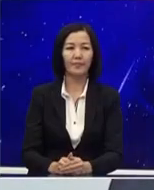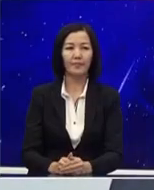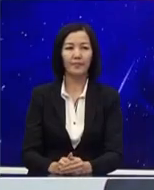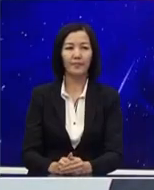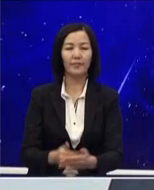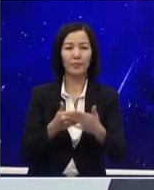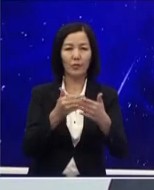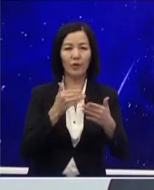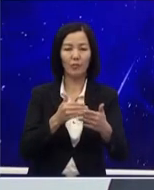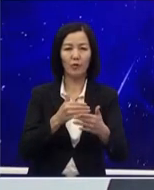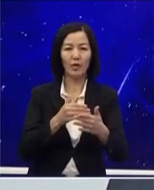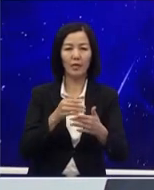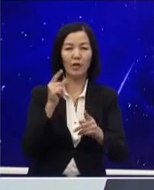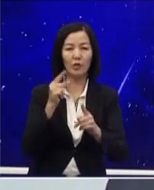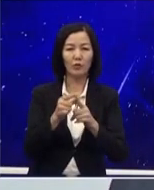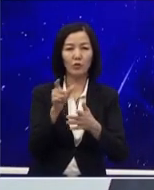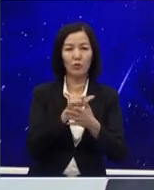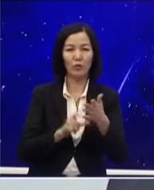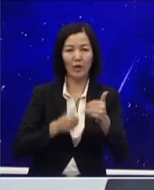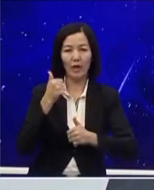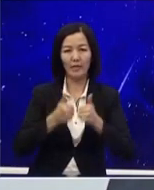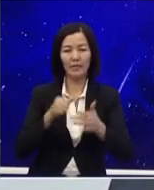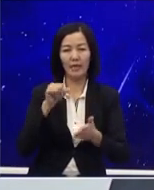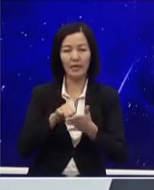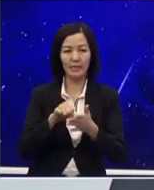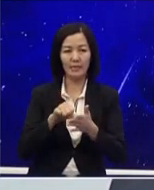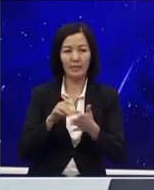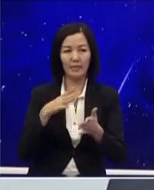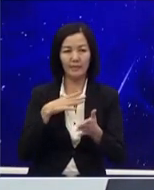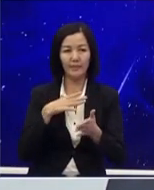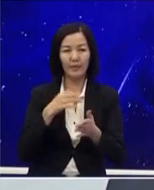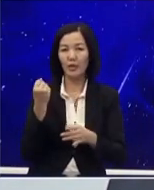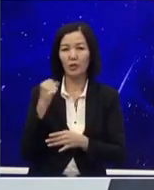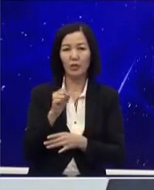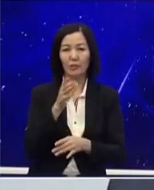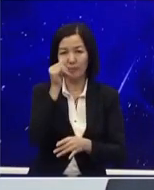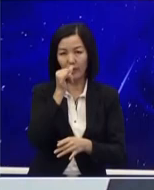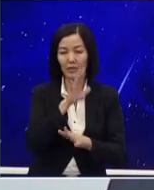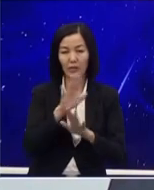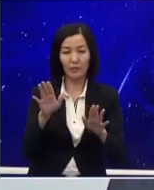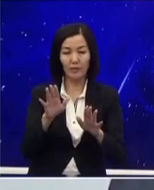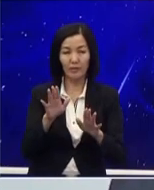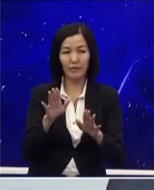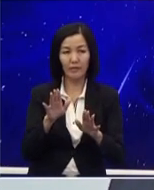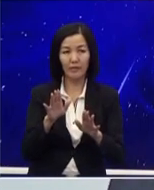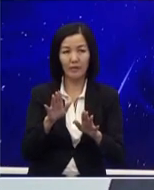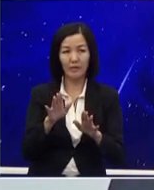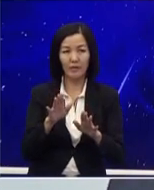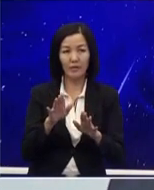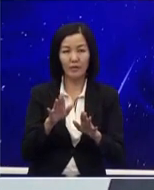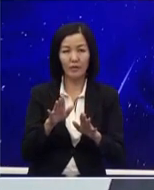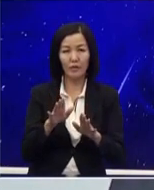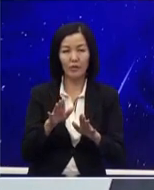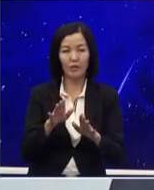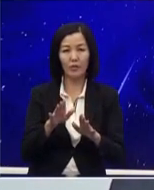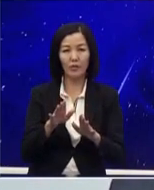Бұдан бұрында айтыстарға қатысқан, бірақ бап пен бап сай келмеді ме, адамның өзінің айтатын уақыты болады